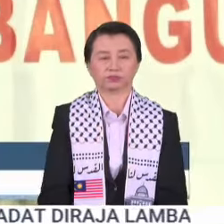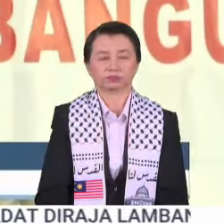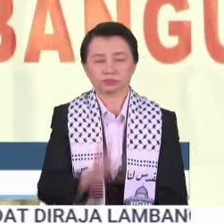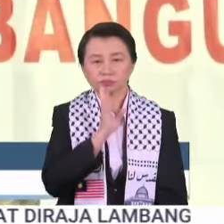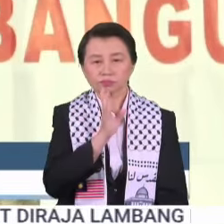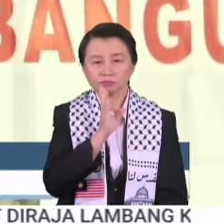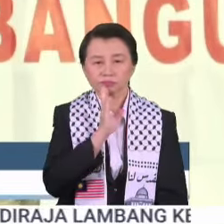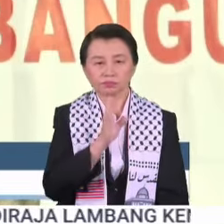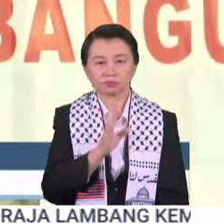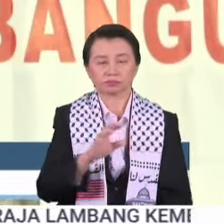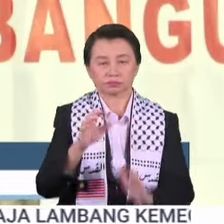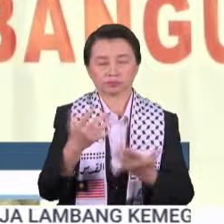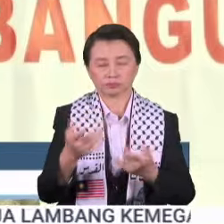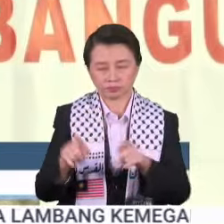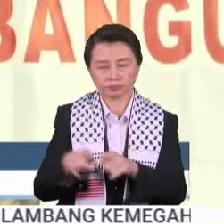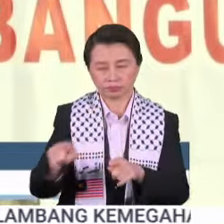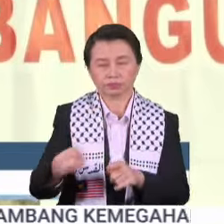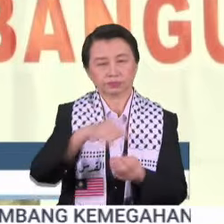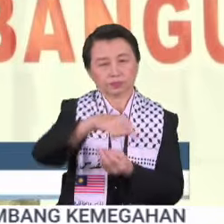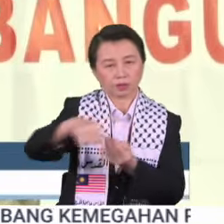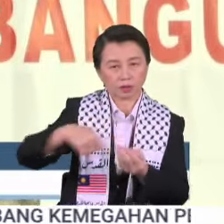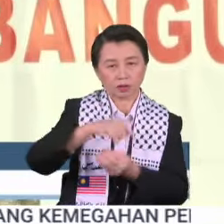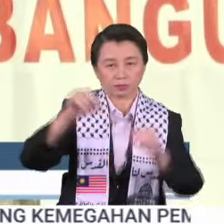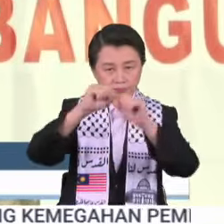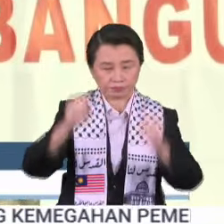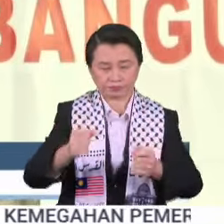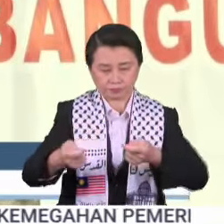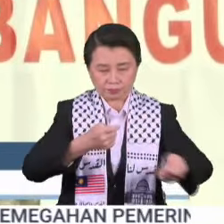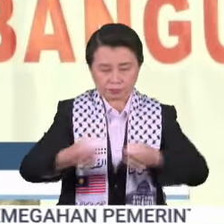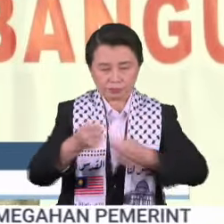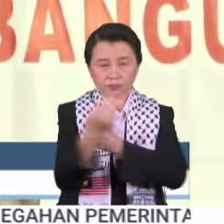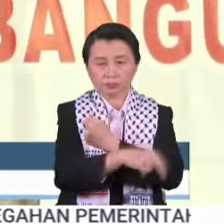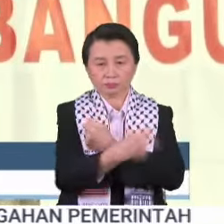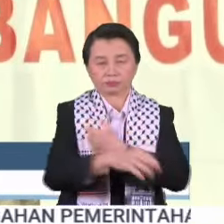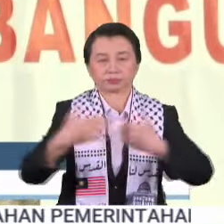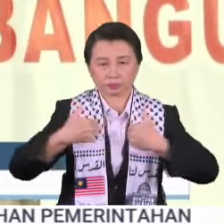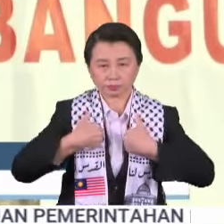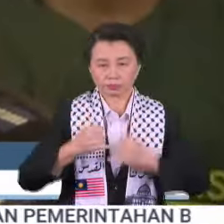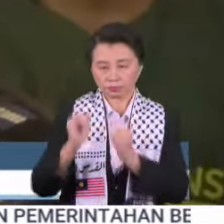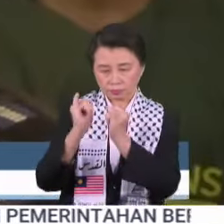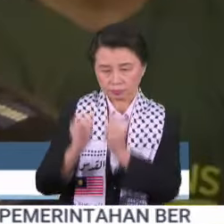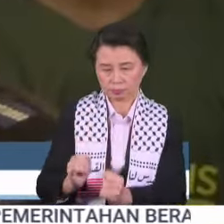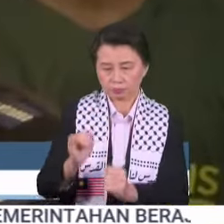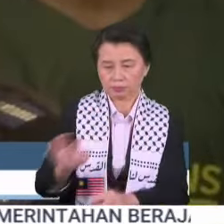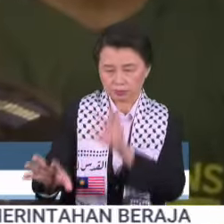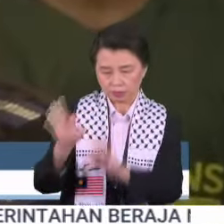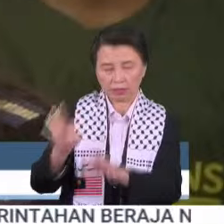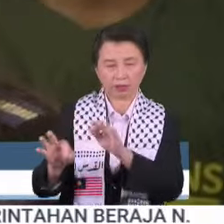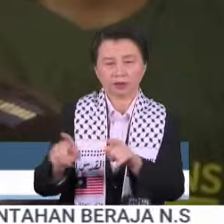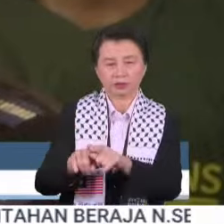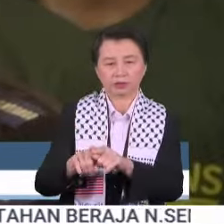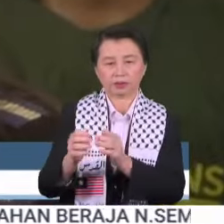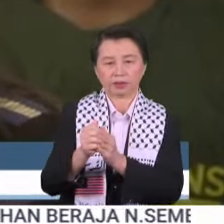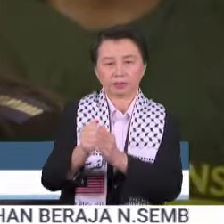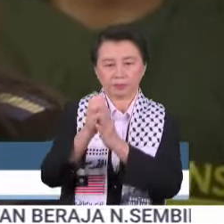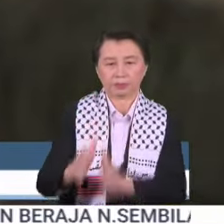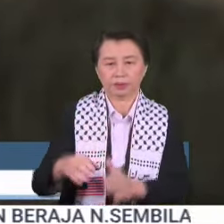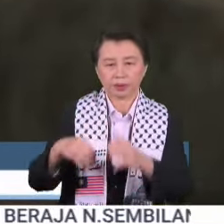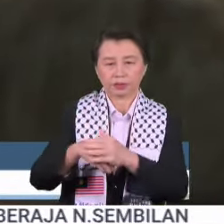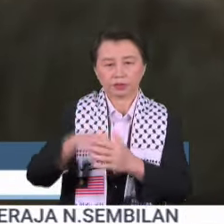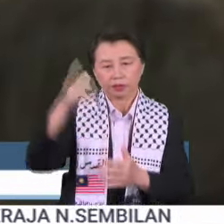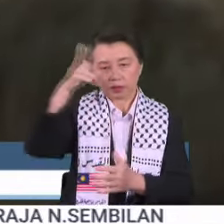Katanya elemen tersebut sama seperti situasi sistem pentadbiran negeri di mana wujudnya individu dilantik sebagai pemimpin di